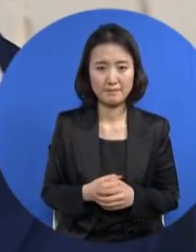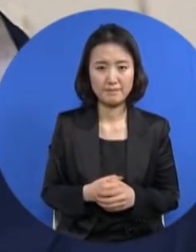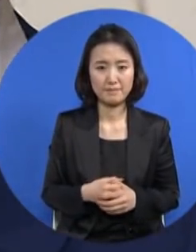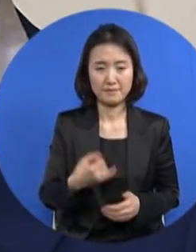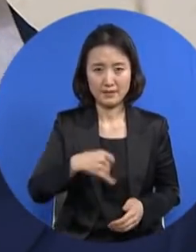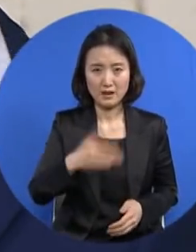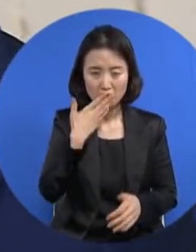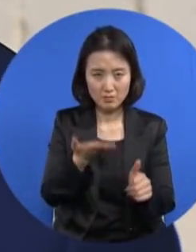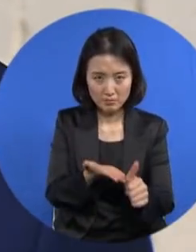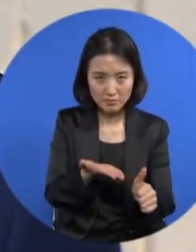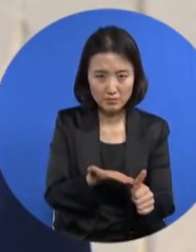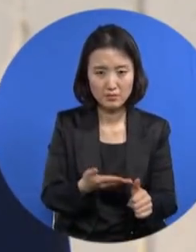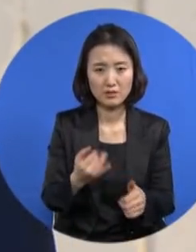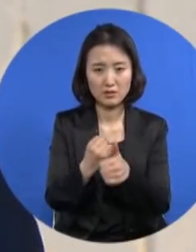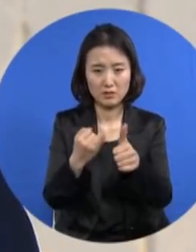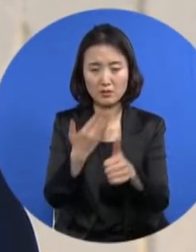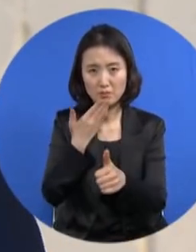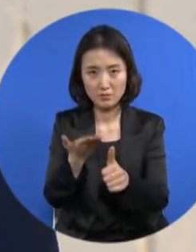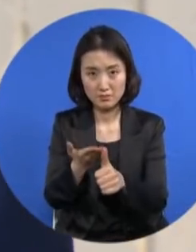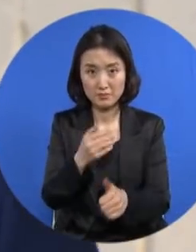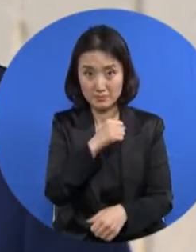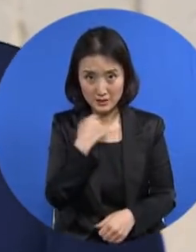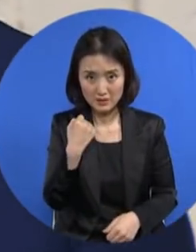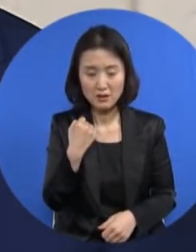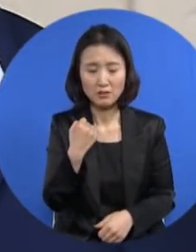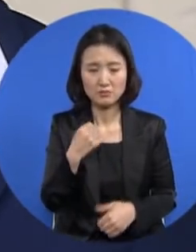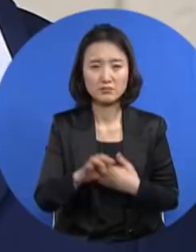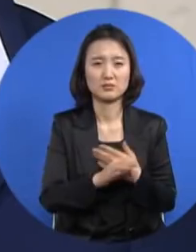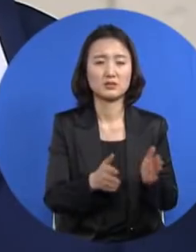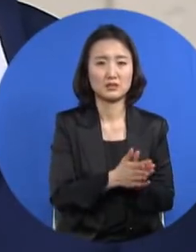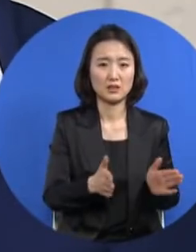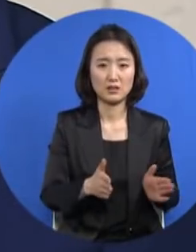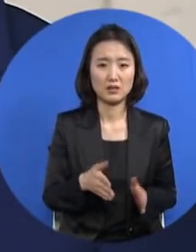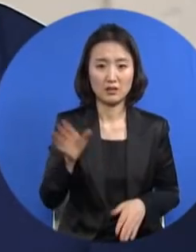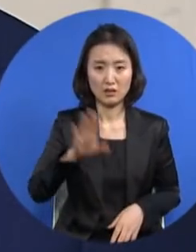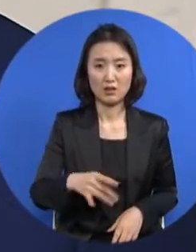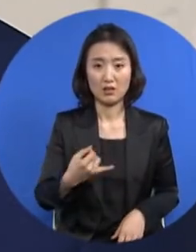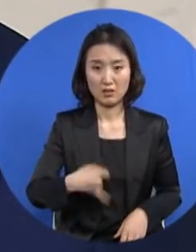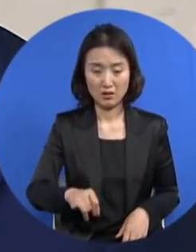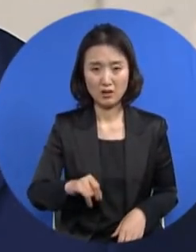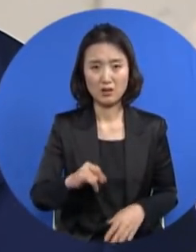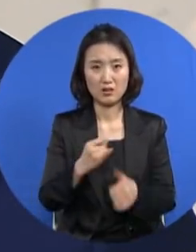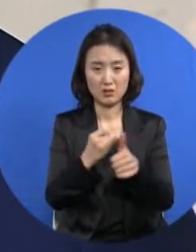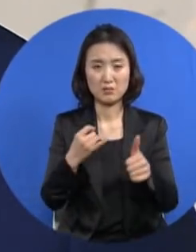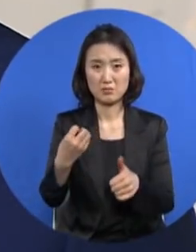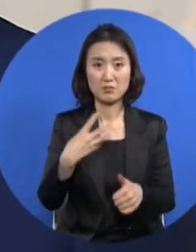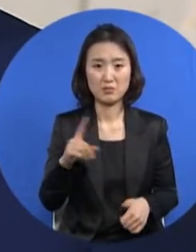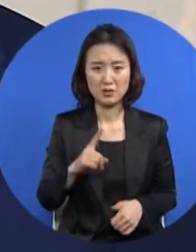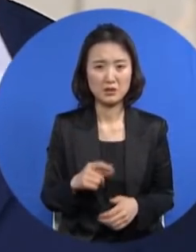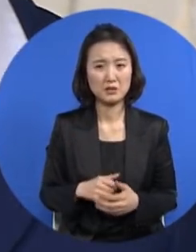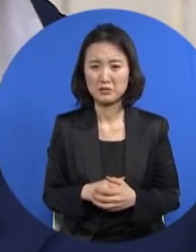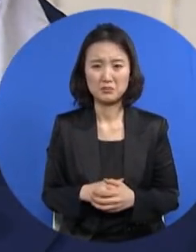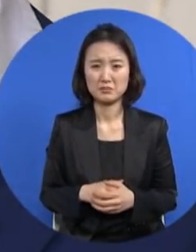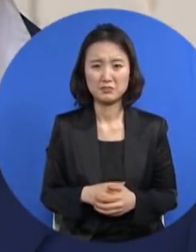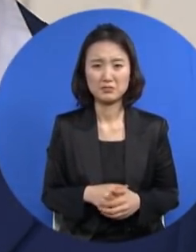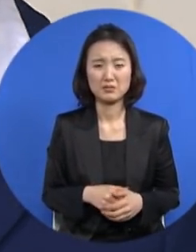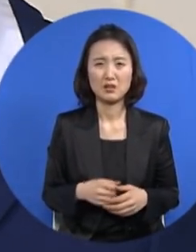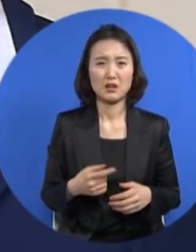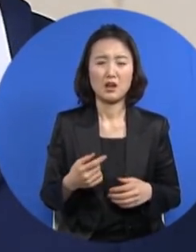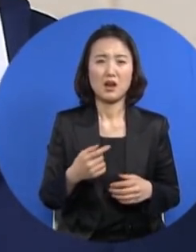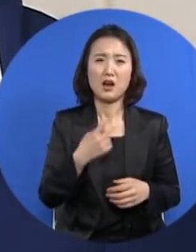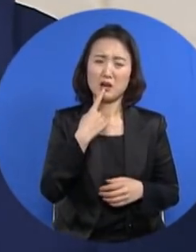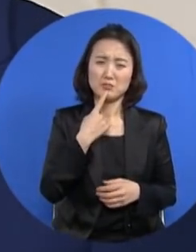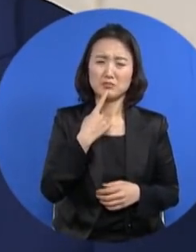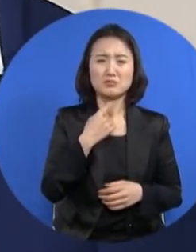우리 딸한테 먹여보고 남편한테 먹여봐서 맛있으면 하는데 뭐 딸이랑 남편도 그냥 현미쌀을 많이 안 먹어 건강에 좋아도 먹일 수가 없으면